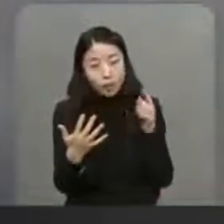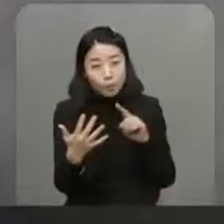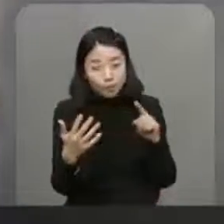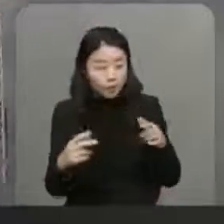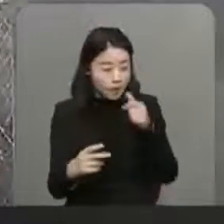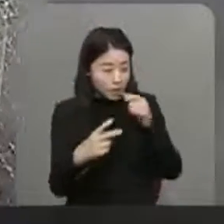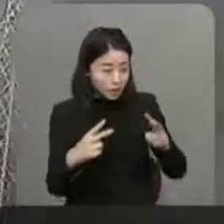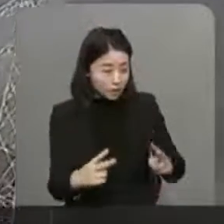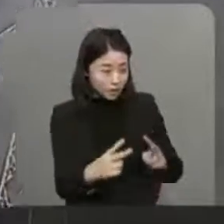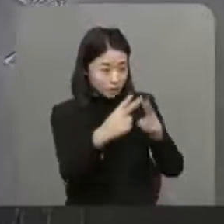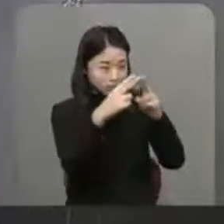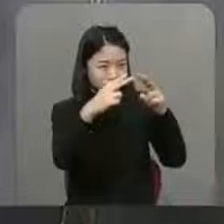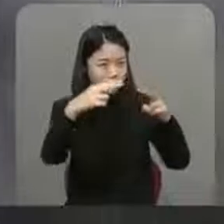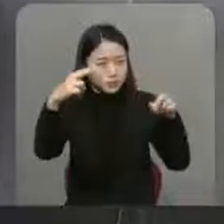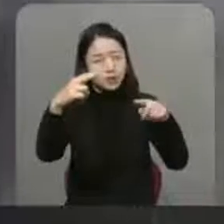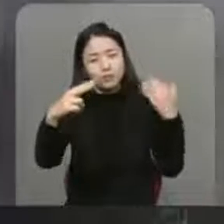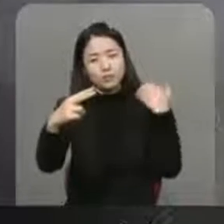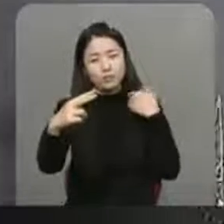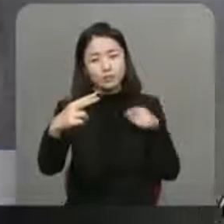선로 때문입니다